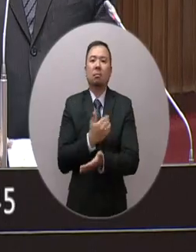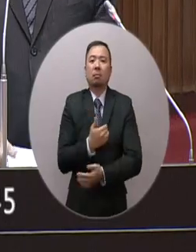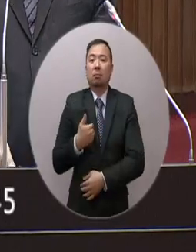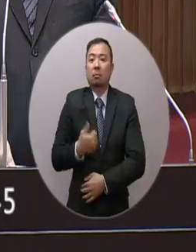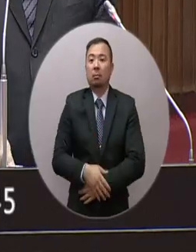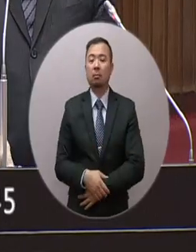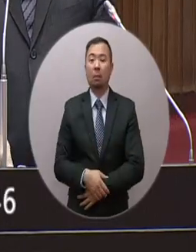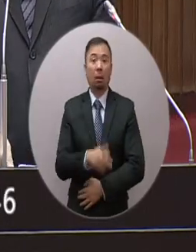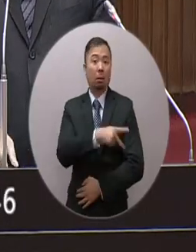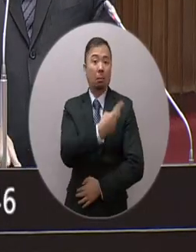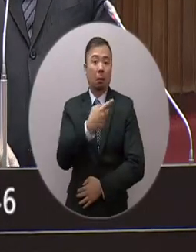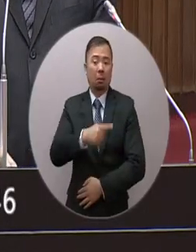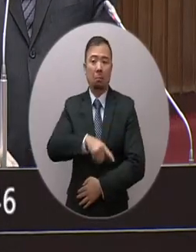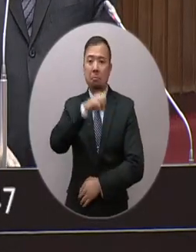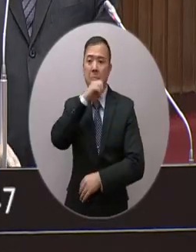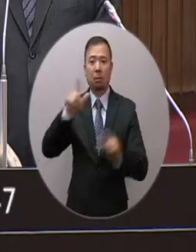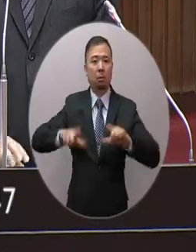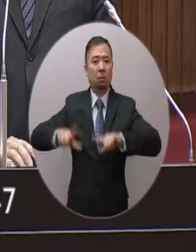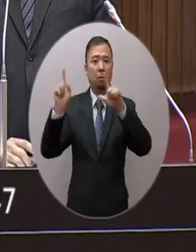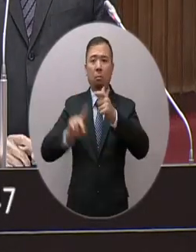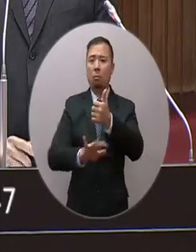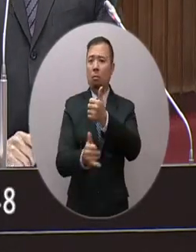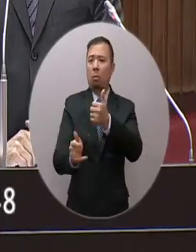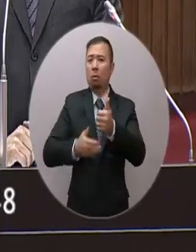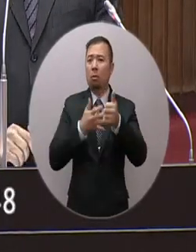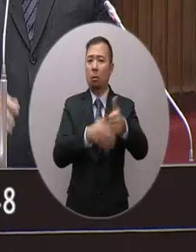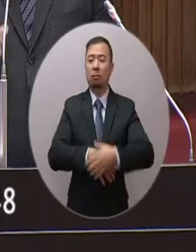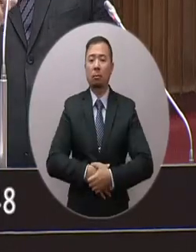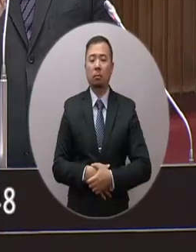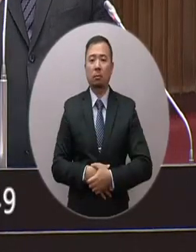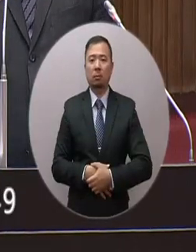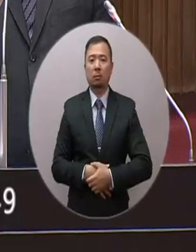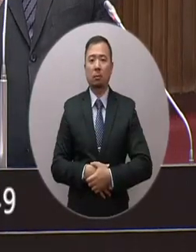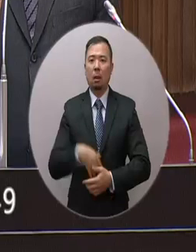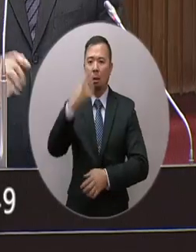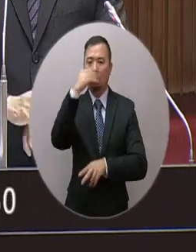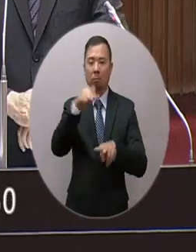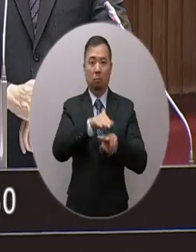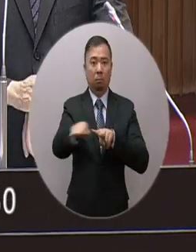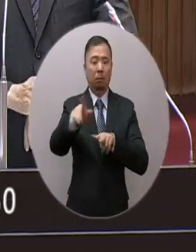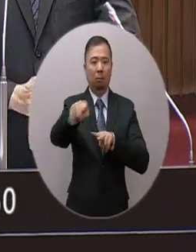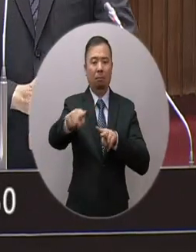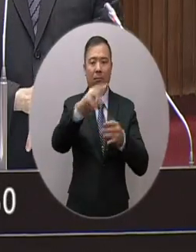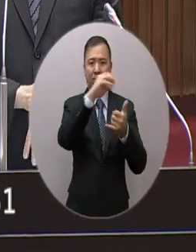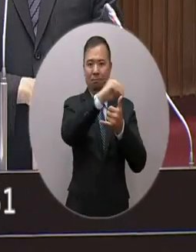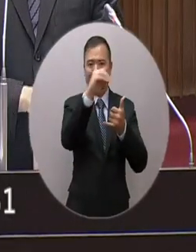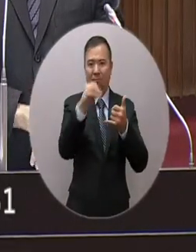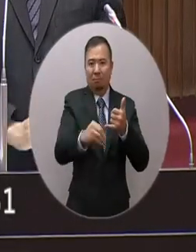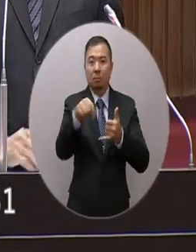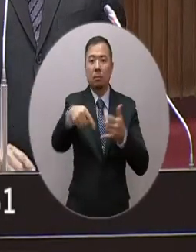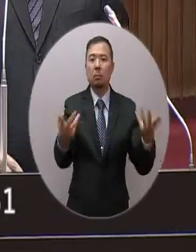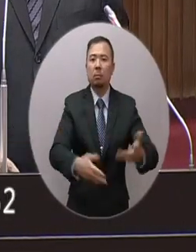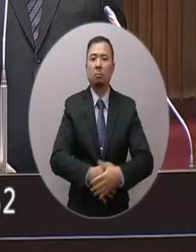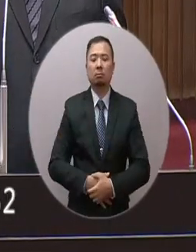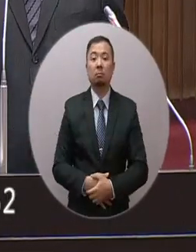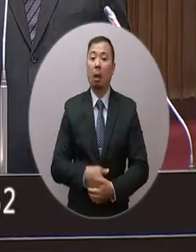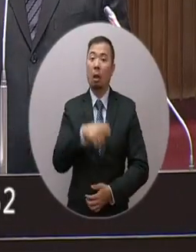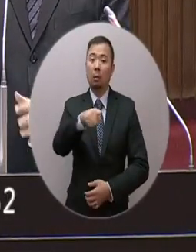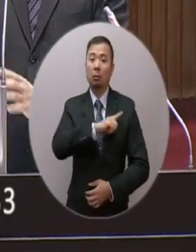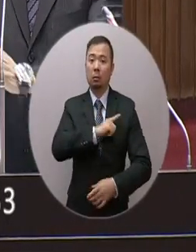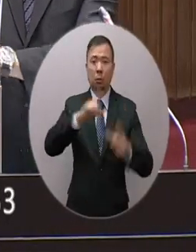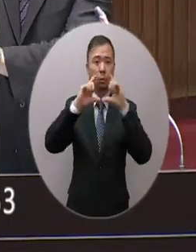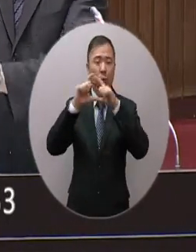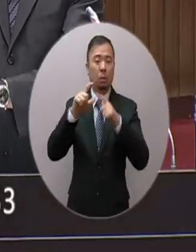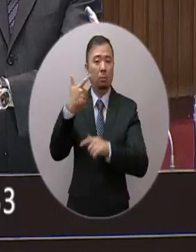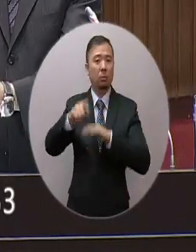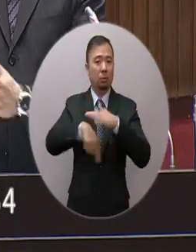员在问你，我屏东委员在问你的时阵，有关于高铁南移的事情，你回答说。不只是高铁难移，你还希望